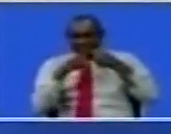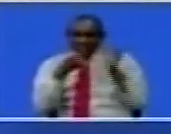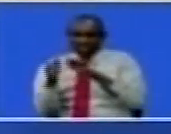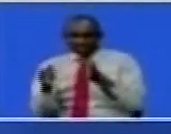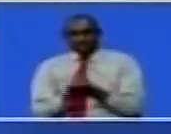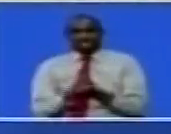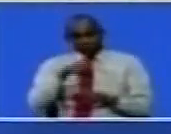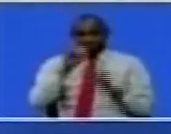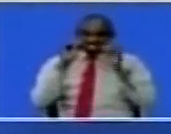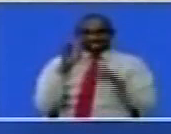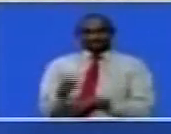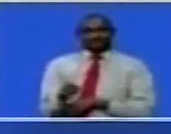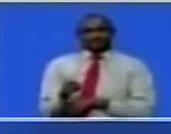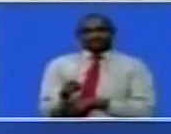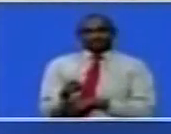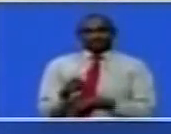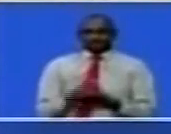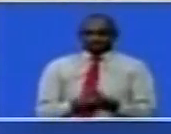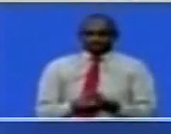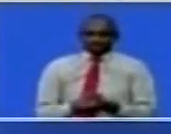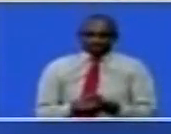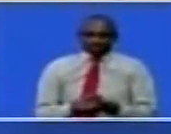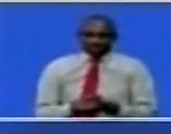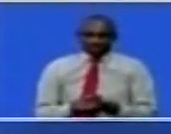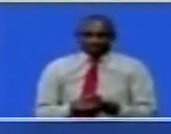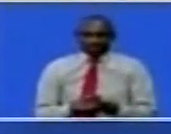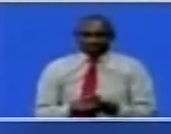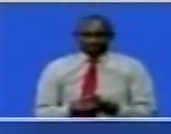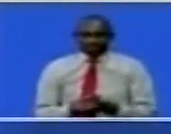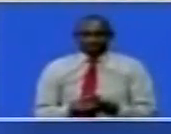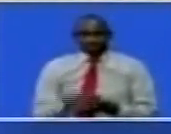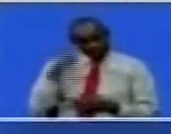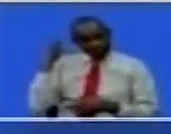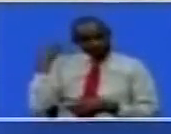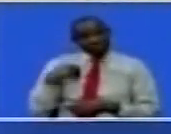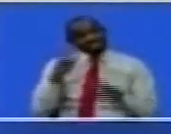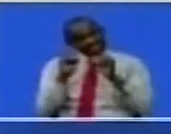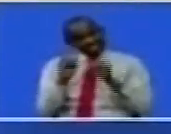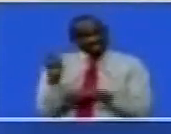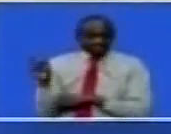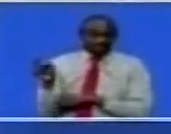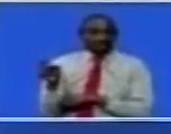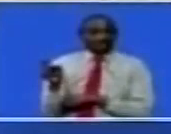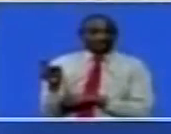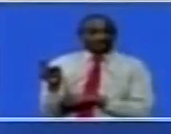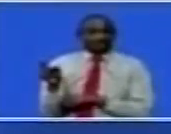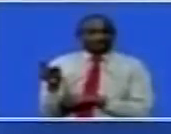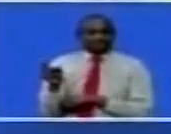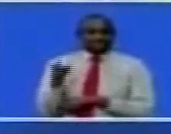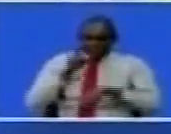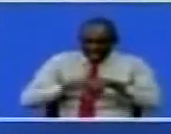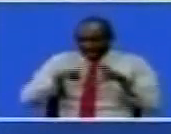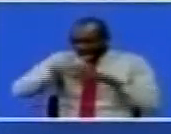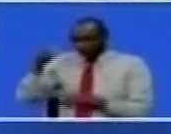hapa meza alokuwa akitumia kusoma. The table which Wamalwa kijana was using during the time it was at St. Joseph's.